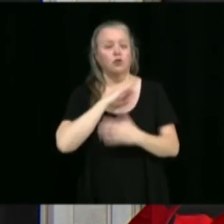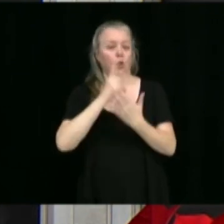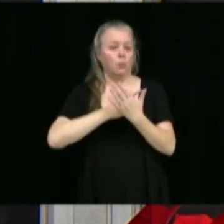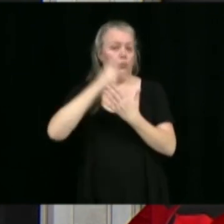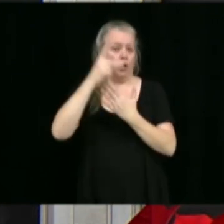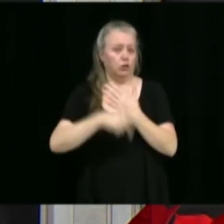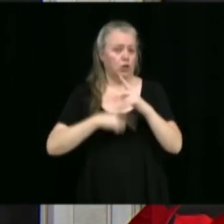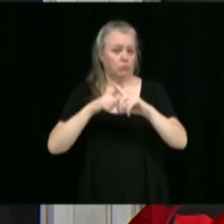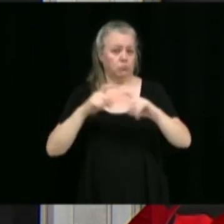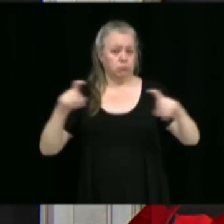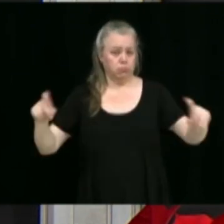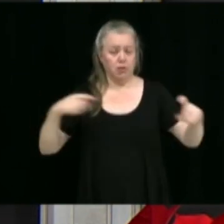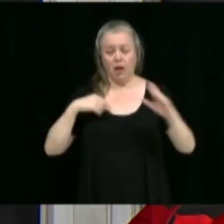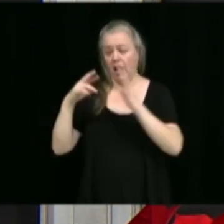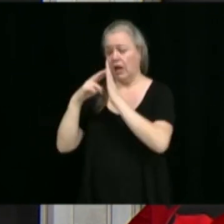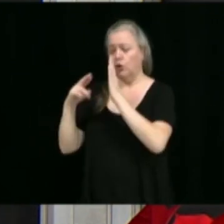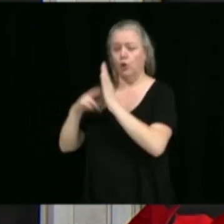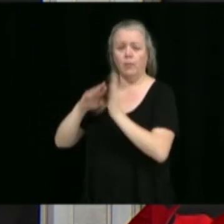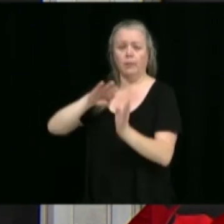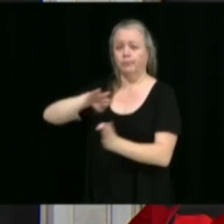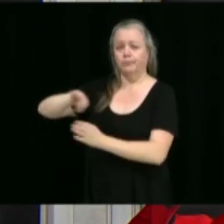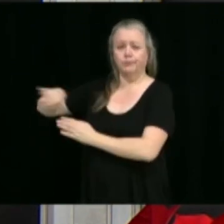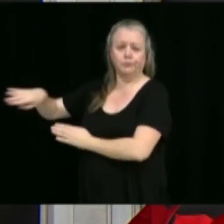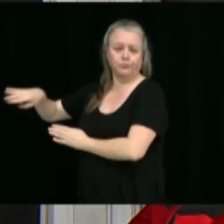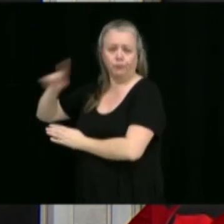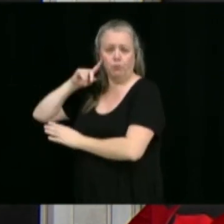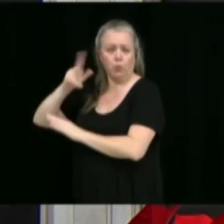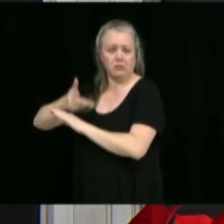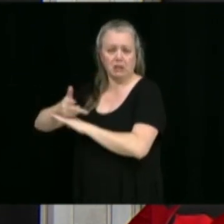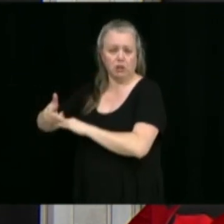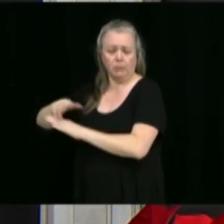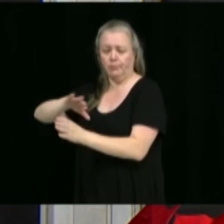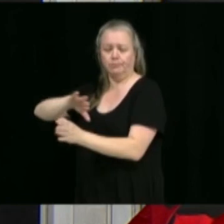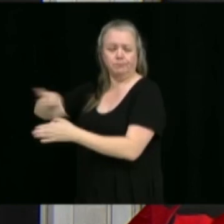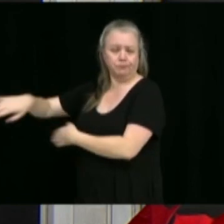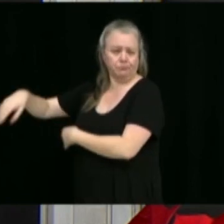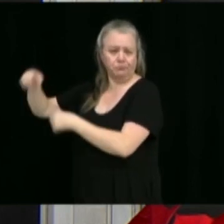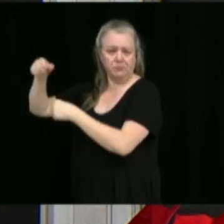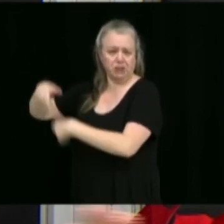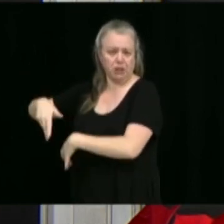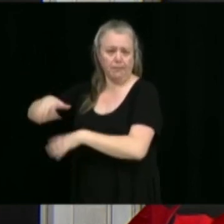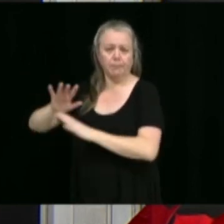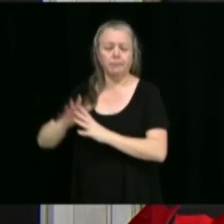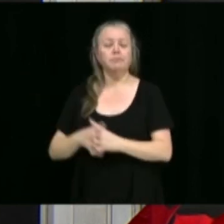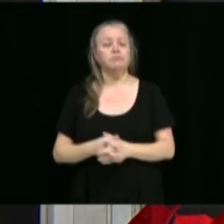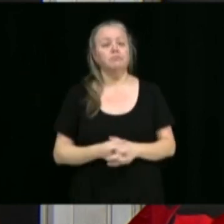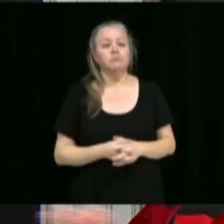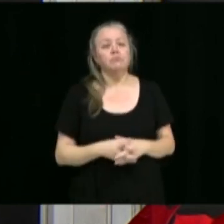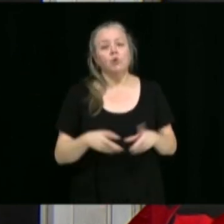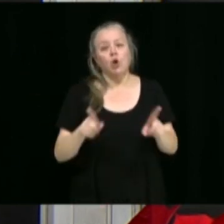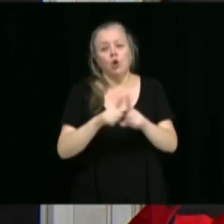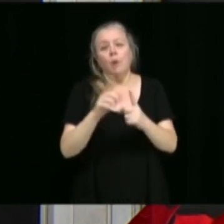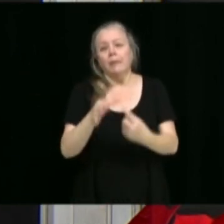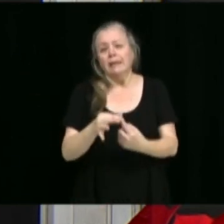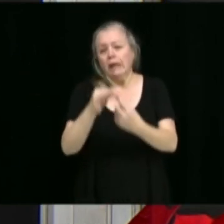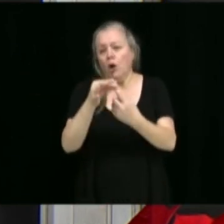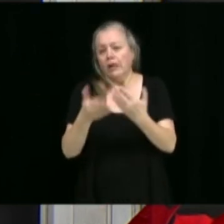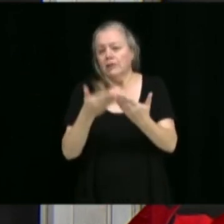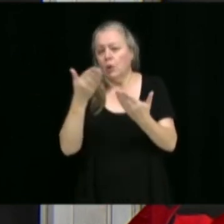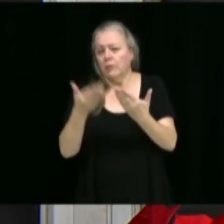on n'applique pas nos réglementations de stationnement, puis justement qu'on a fait par dérogation